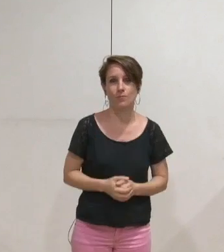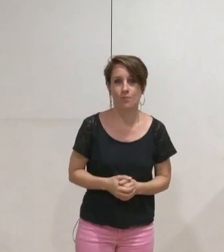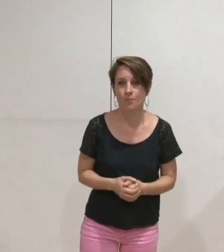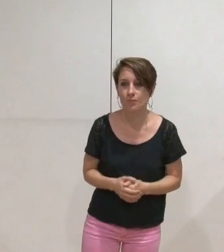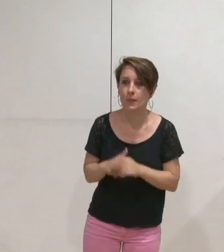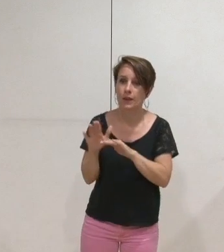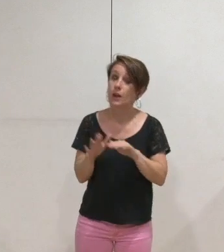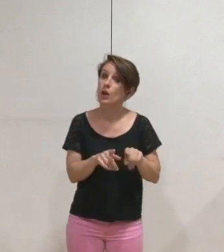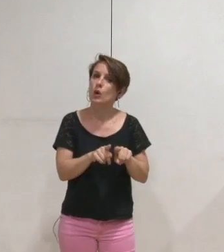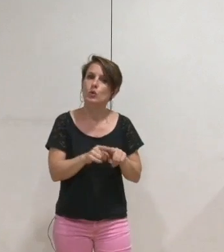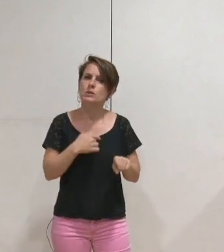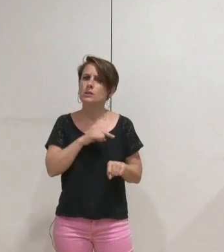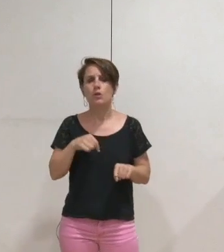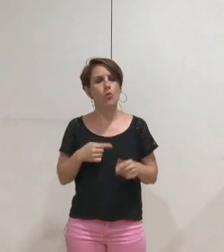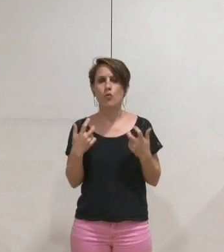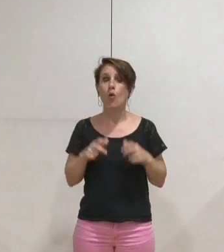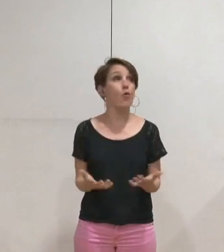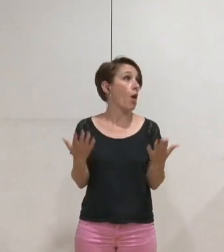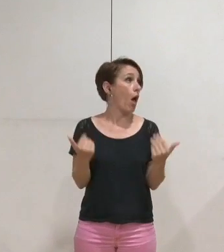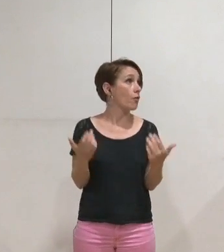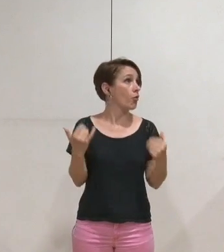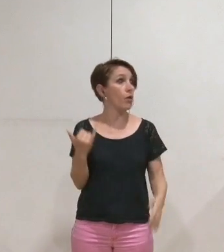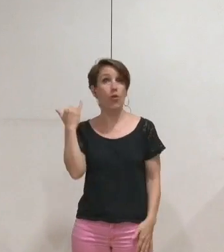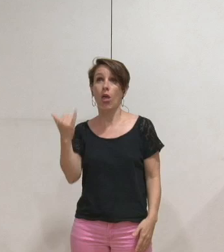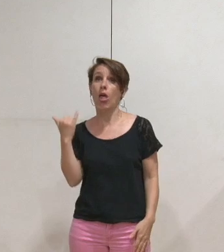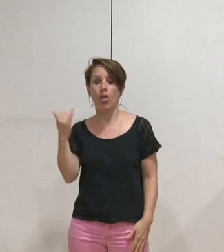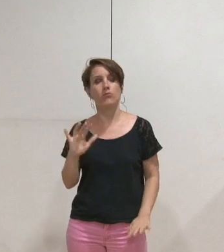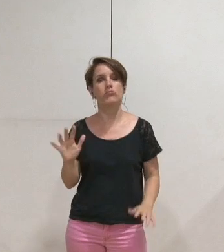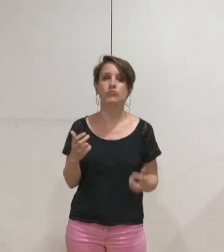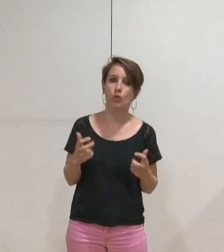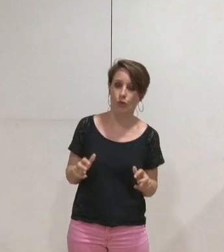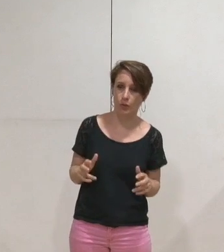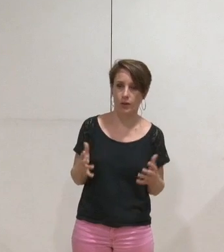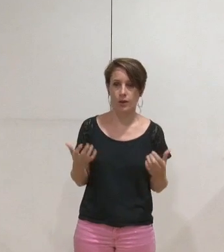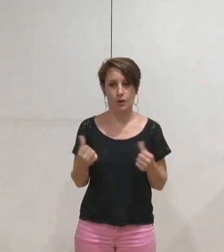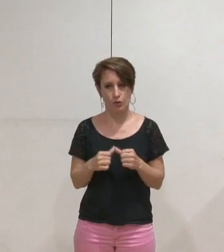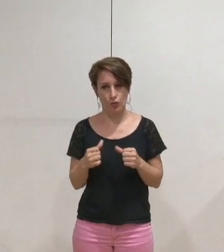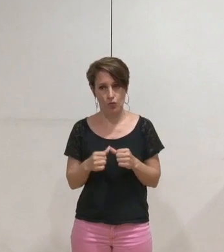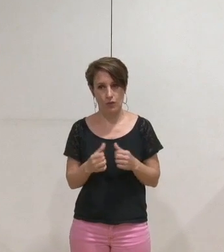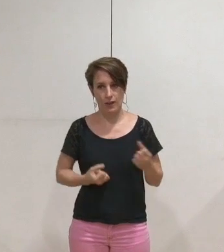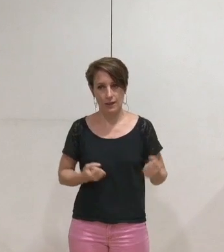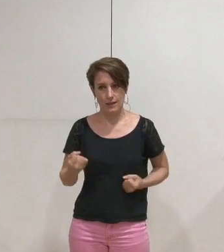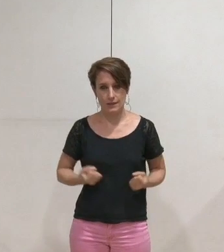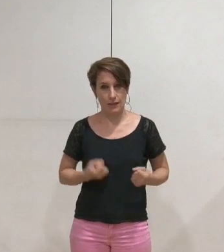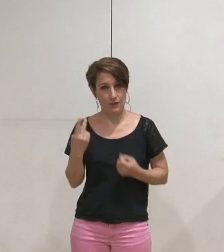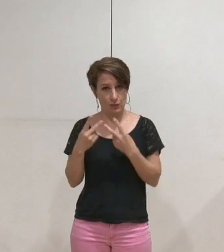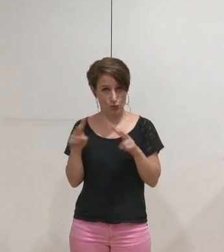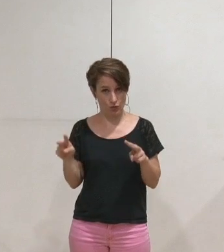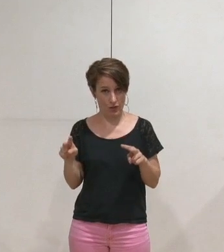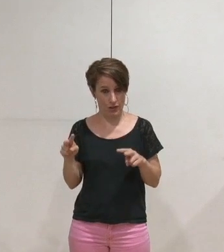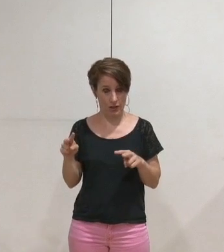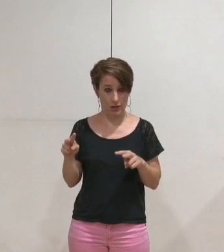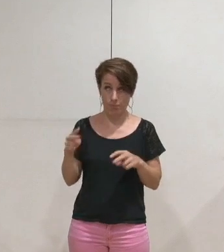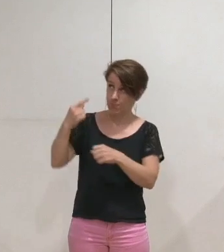logique d'attente il a été demandé au servicees de l'aménageur ainsi qu'au service de la ville d'étudier sur un certain